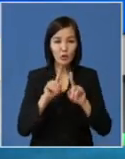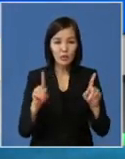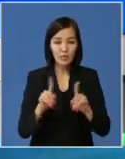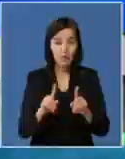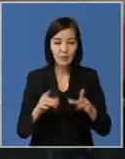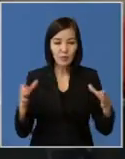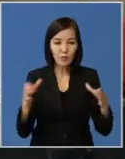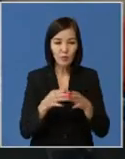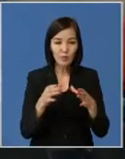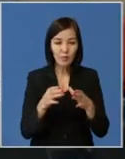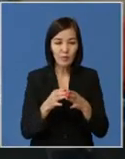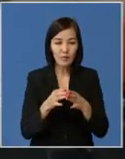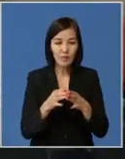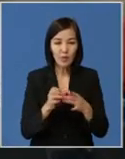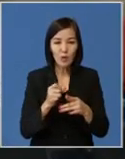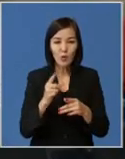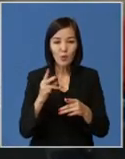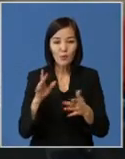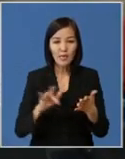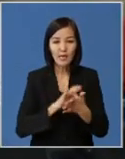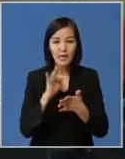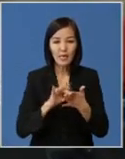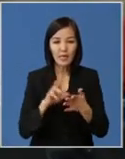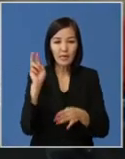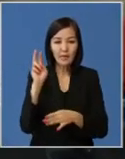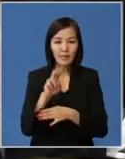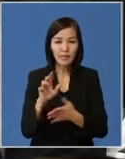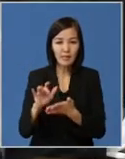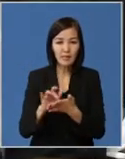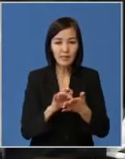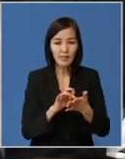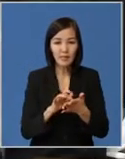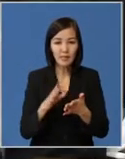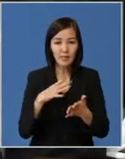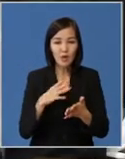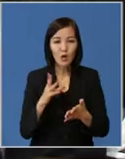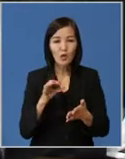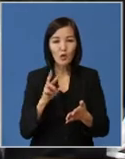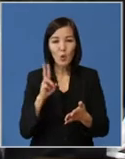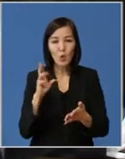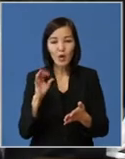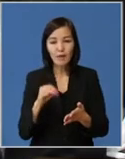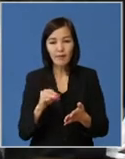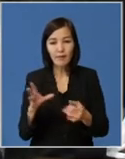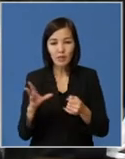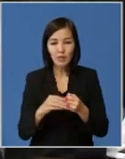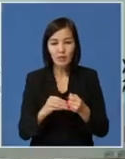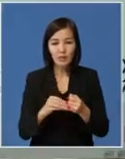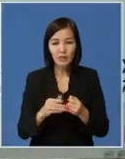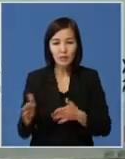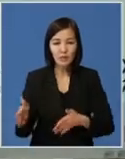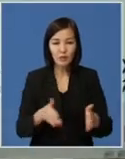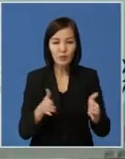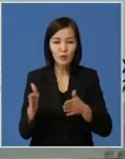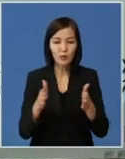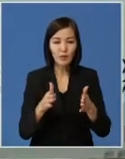Аягөз қалаларынан бастап бірнеше нысанды араламақ. Ұлы ғалым Шоқан Уәлихановтың жүрген жерлерімен жүріп, ағартушының еңбегіне арқау болған өңірдегі тарихи